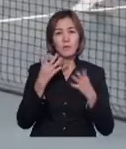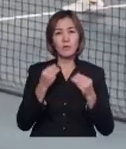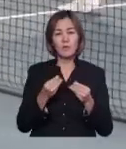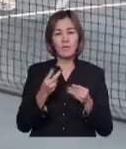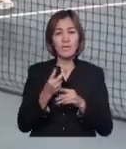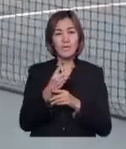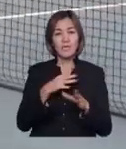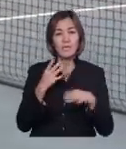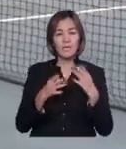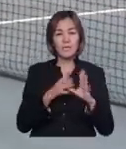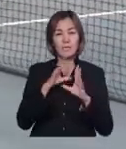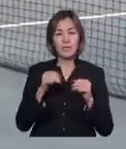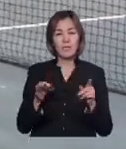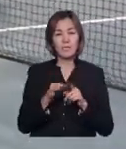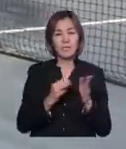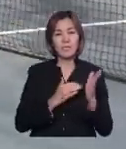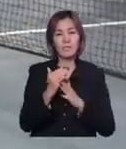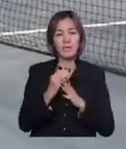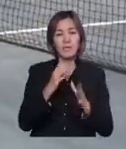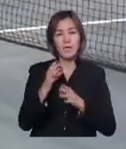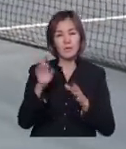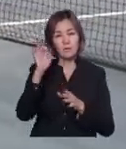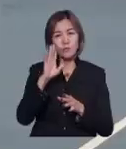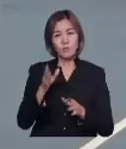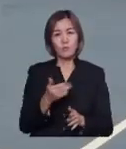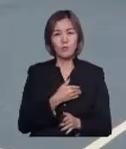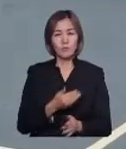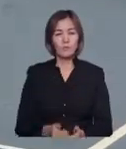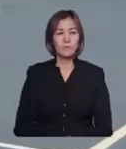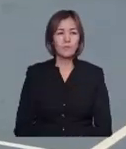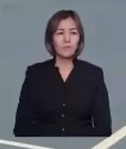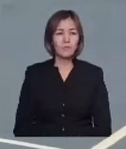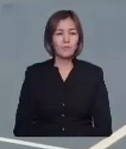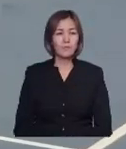дайындық жүргізеді. Барлығының мақсаты асқақ — әлем чемпионы атану. Жарқын Нұрланұлы, Жетісу телеарнасы.